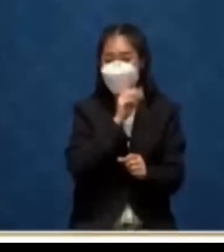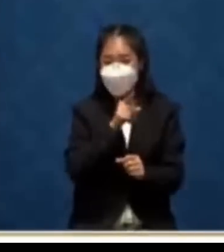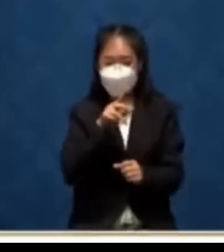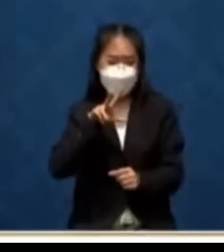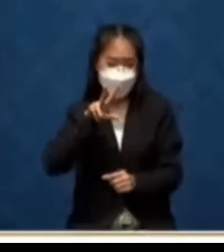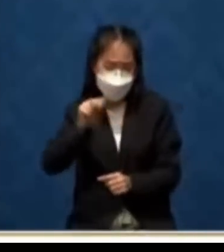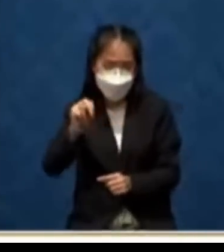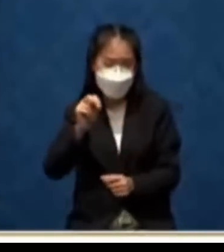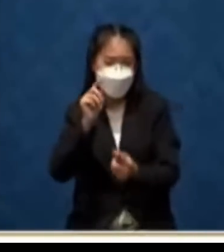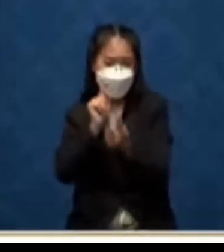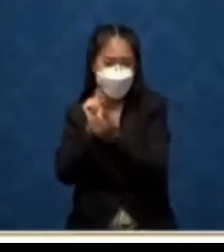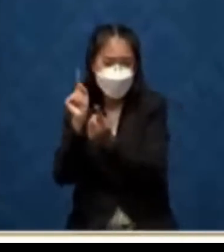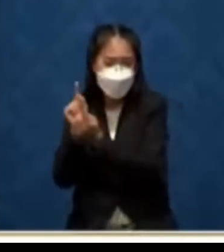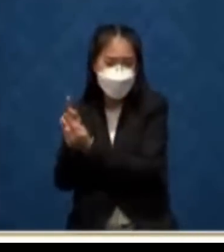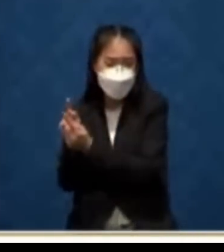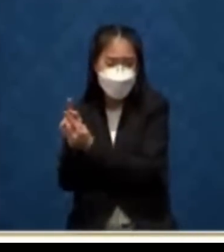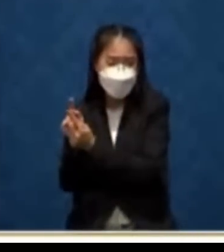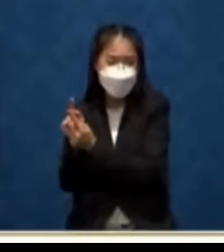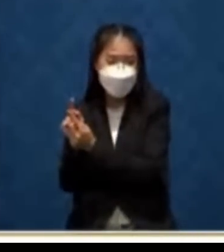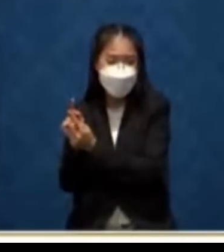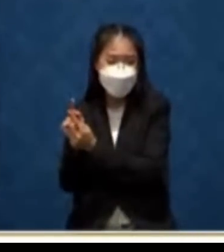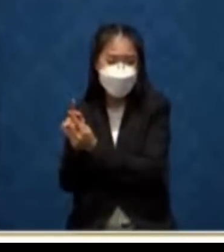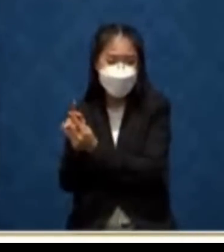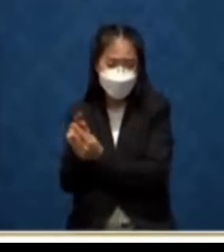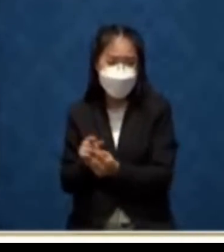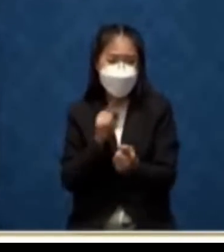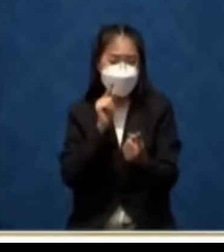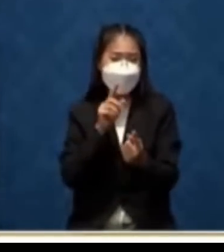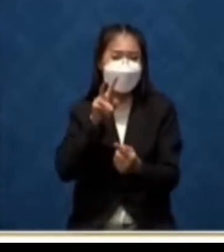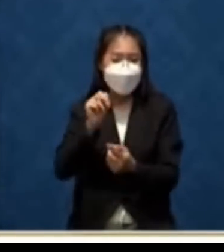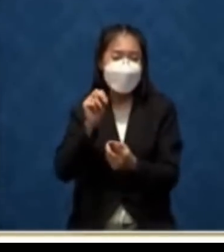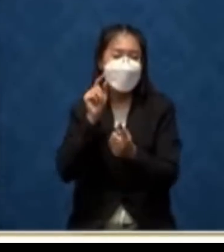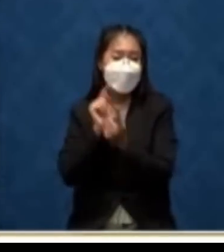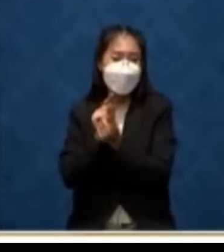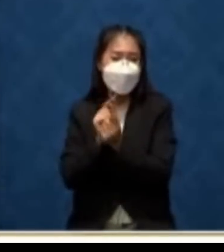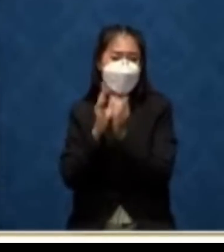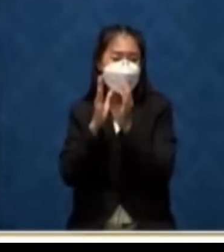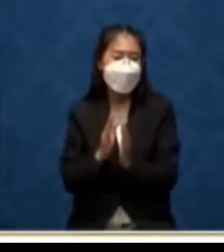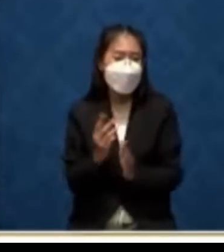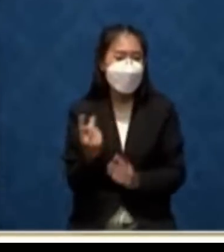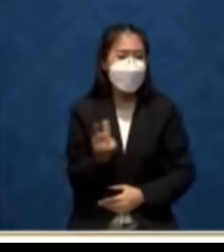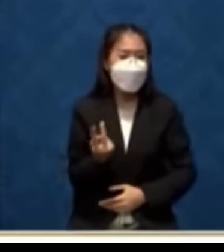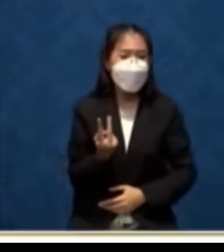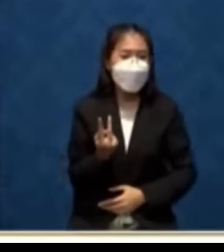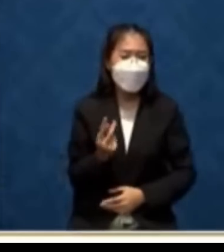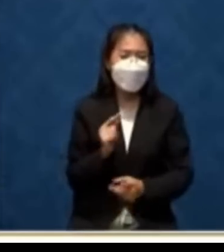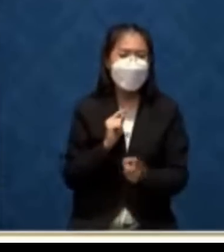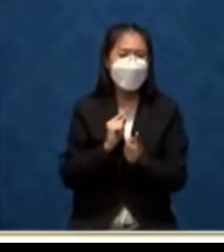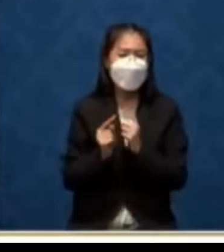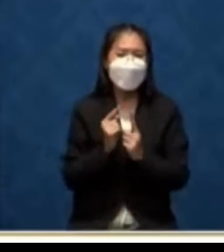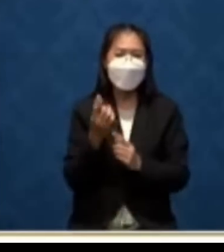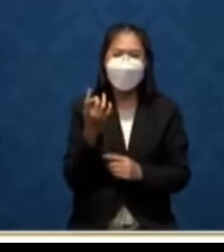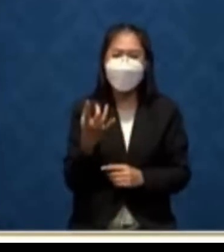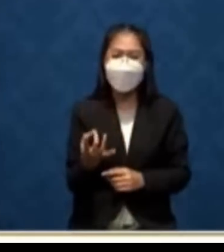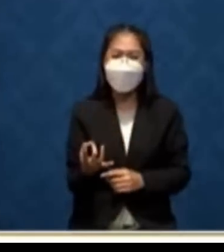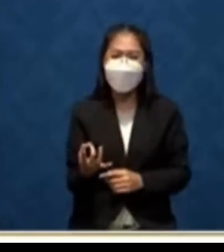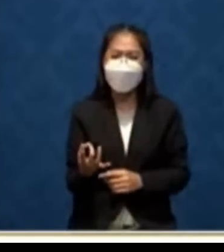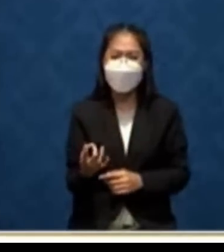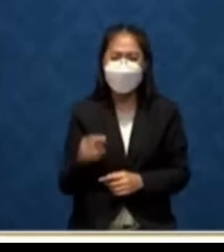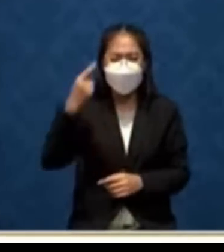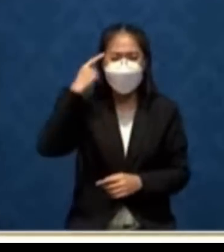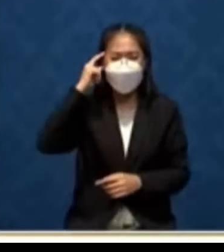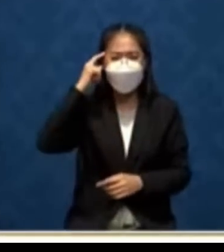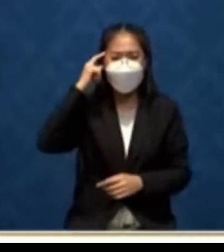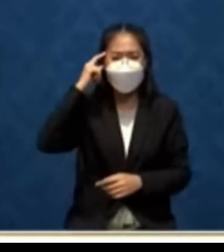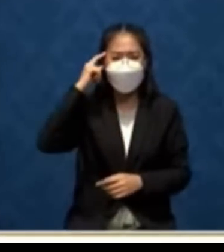นัดหมายกันล่วงหน้าอย่างดีการพบกันระหว่าง2คนนี้ คุยเรื่องอะไรกันบ้างไม่มีใครรู้